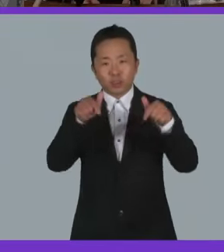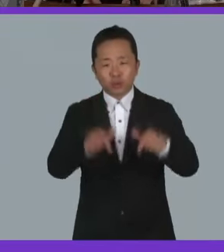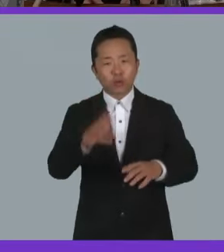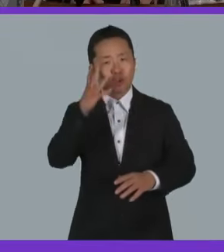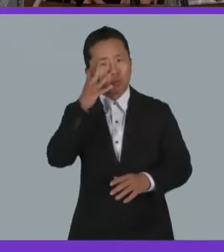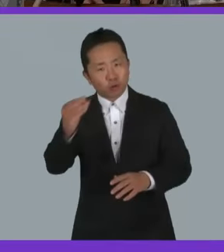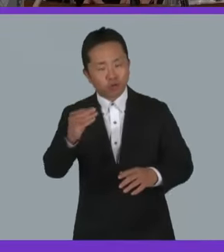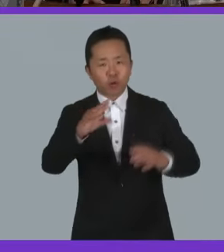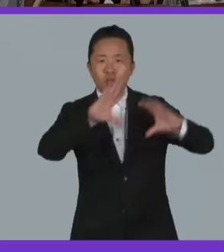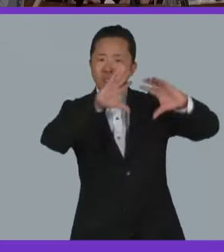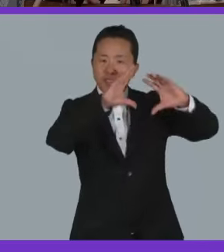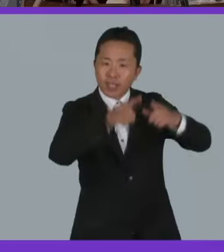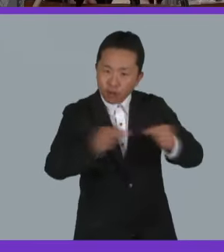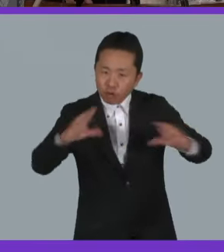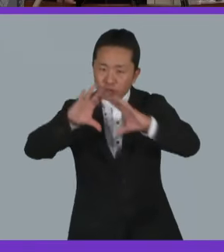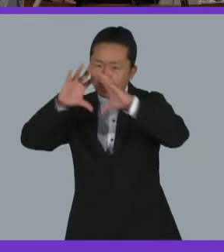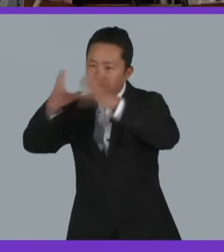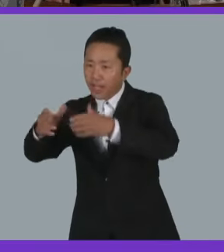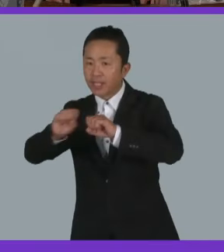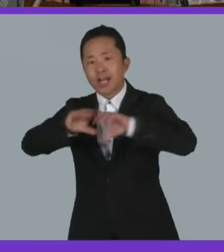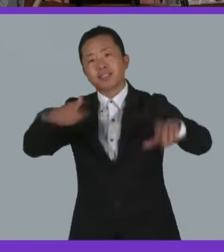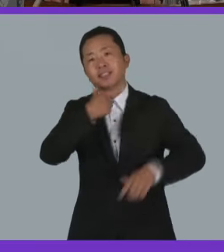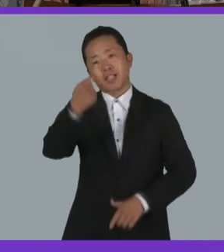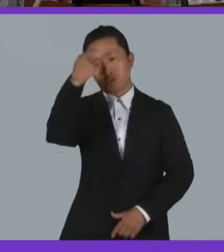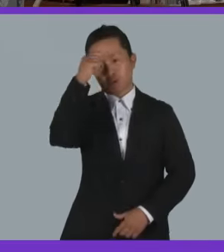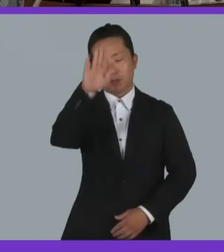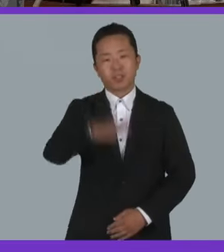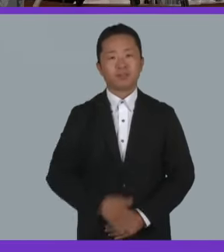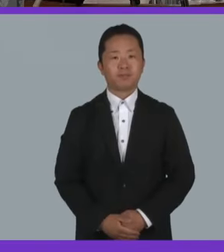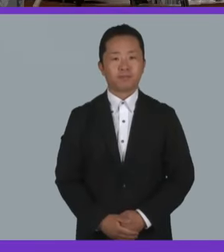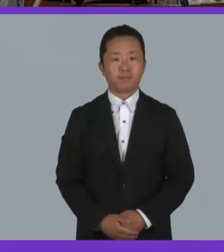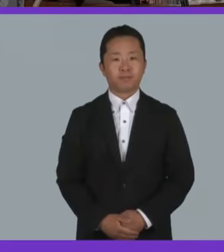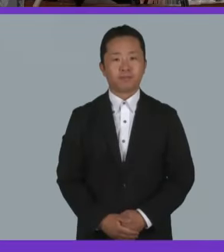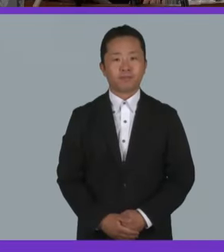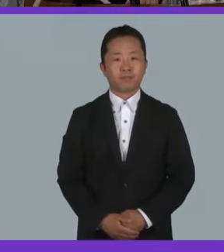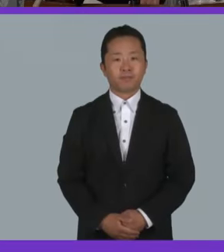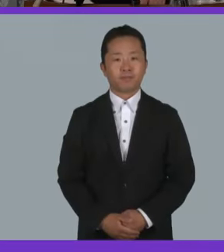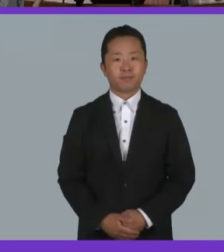全国そして世界へと発信していきたいと考えております。私からは以上です。